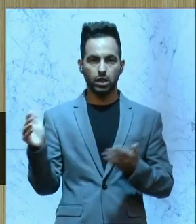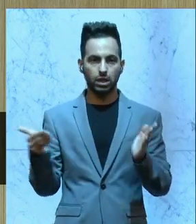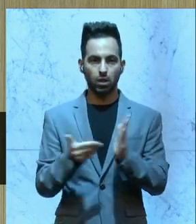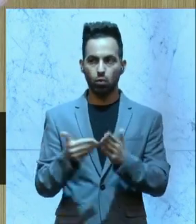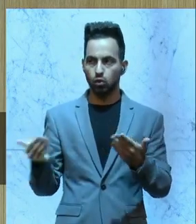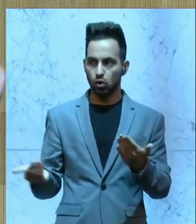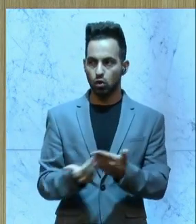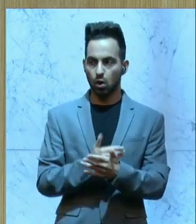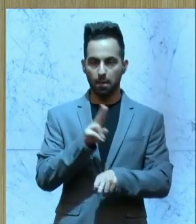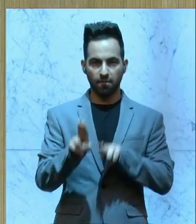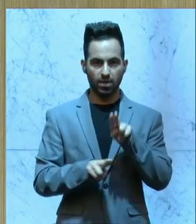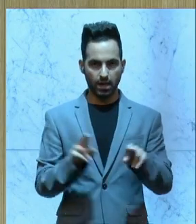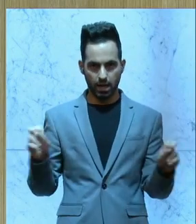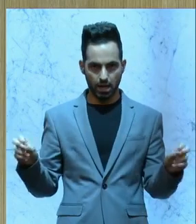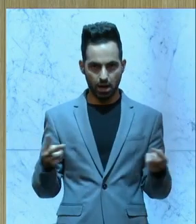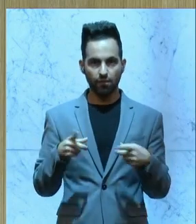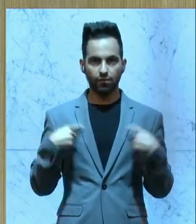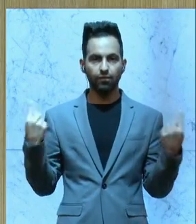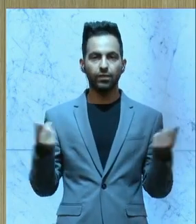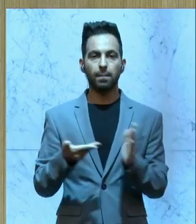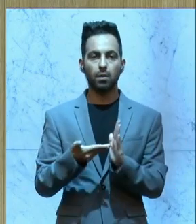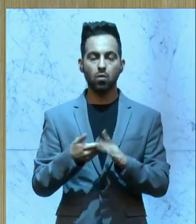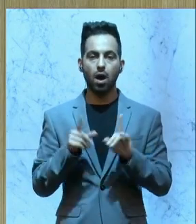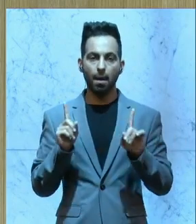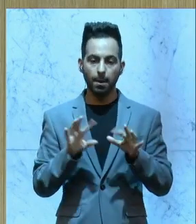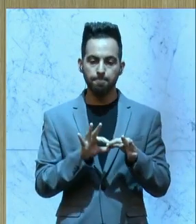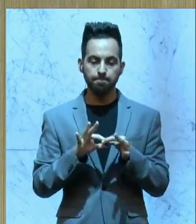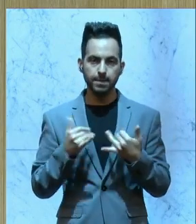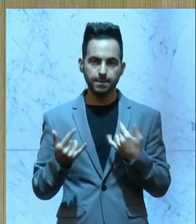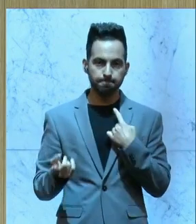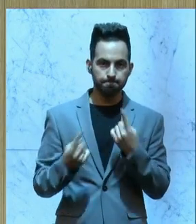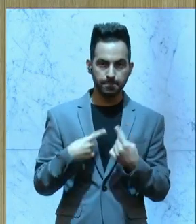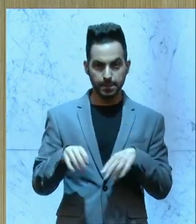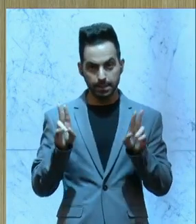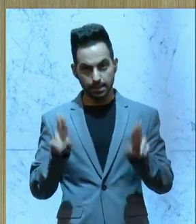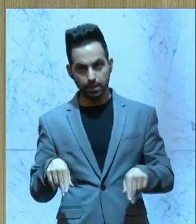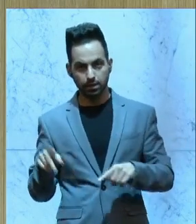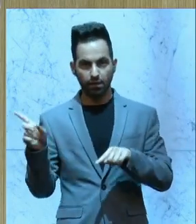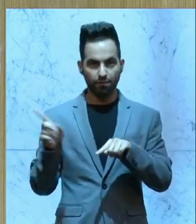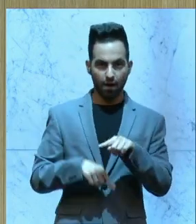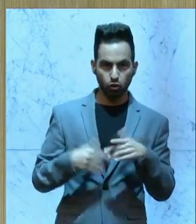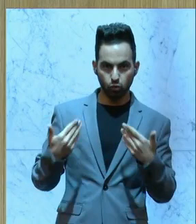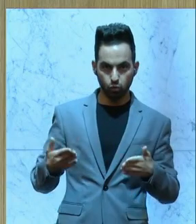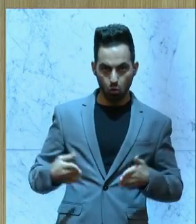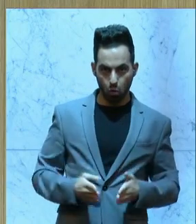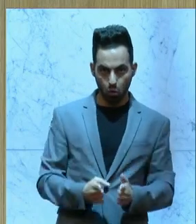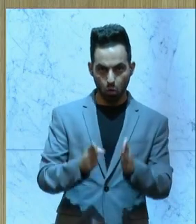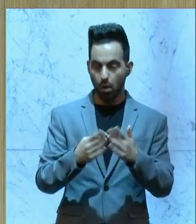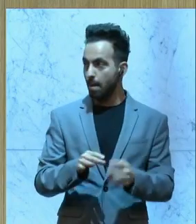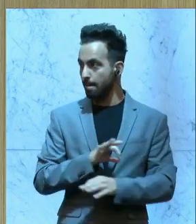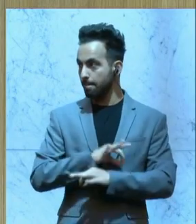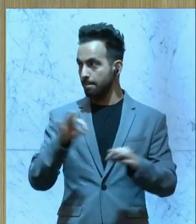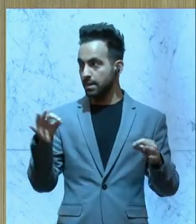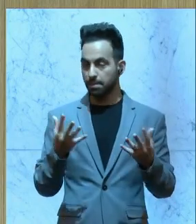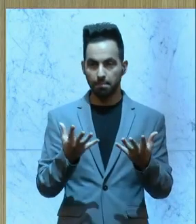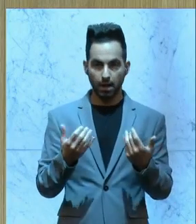sich natürlich darüber unterhalten, wie richtig ist es oder wie falsch ist es, diesen Ansatz zu wählen. Es gibt ein Best-Practice-Beispiel, die Schweiz,